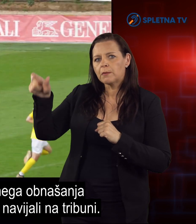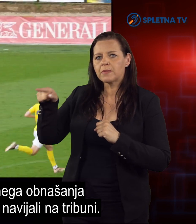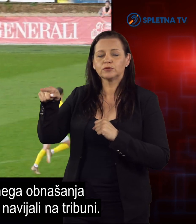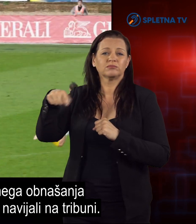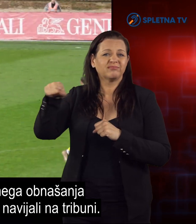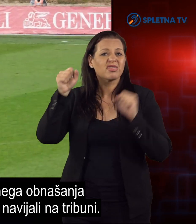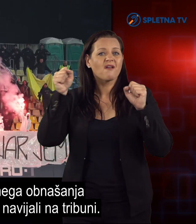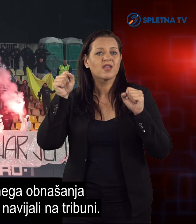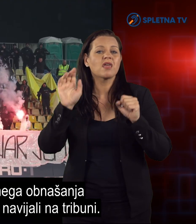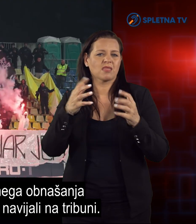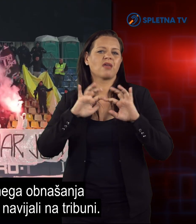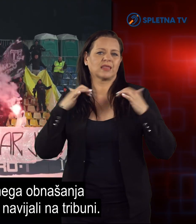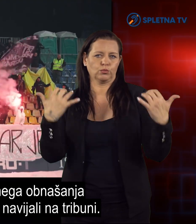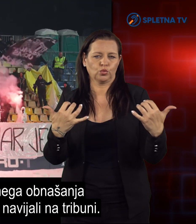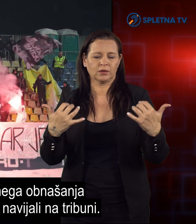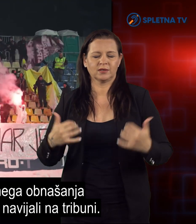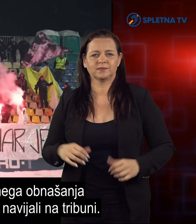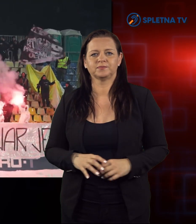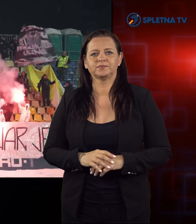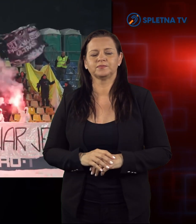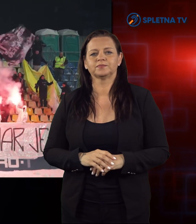posameznikov, ki so navijali na tribuni.